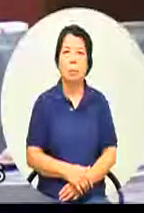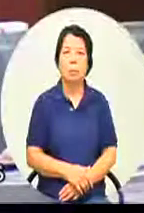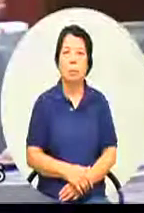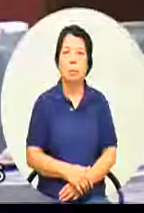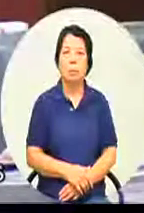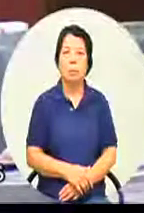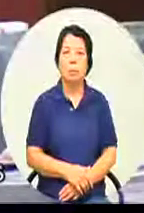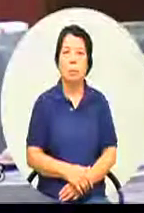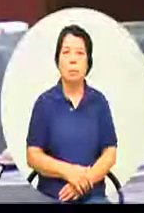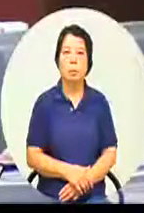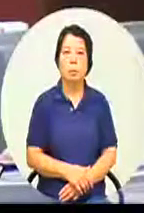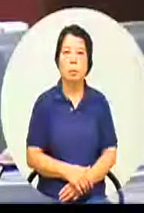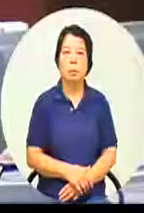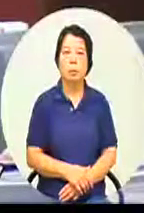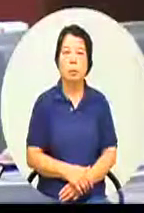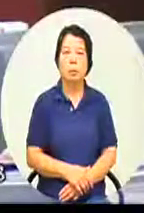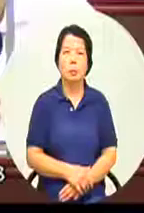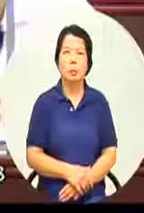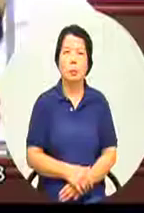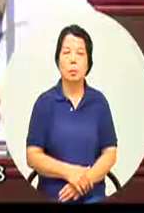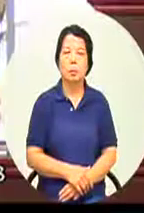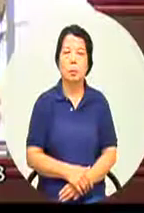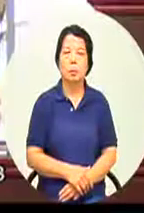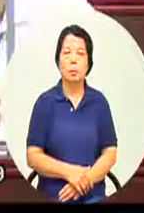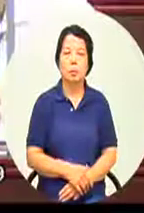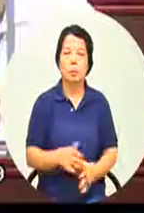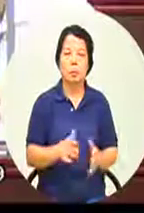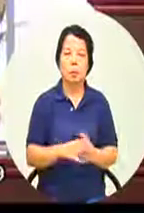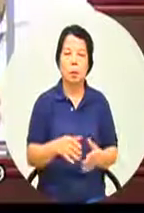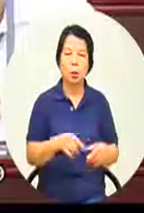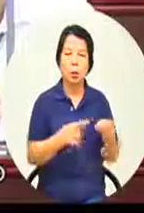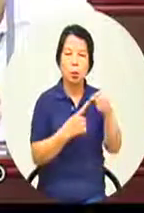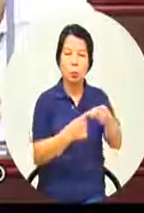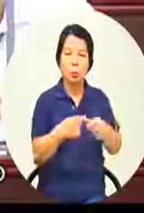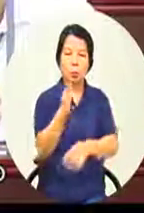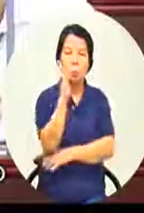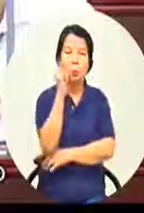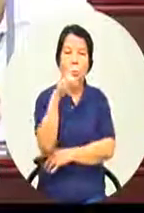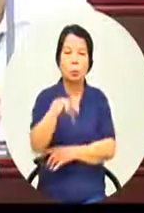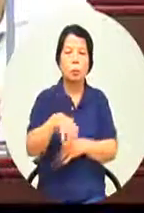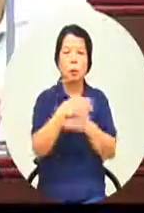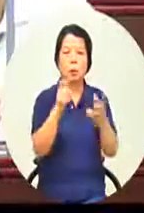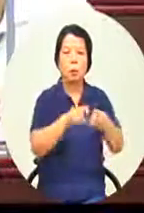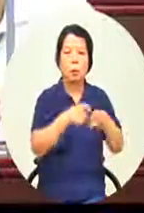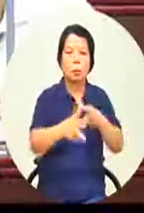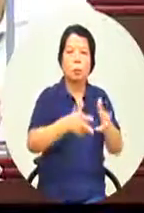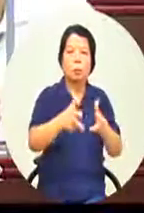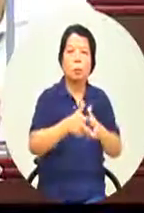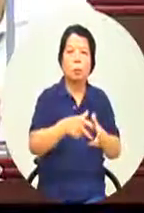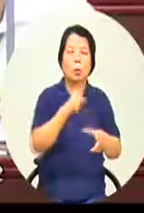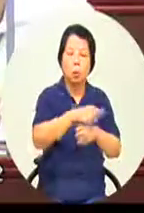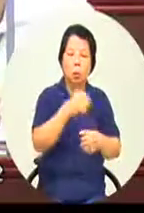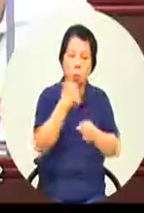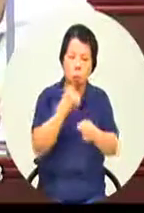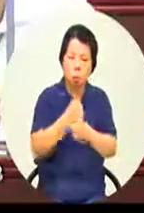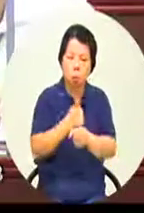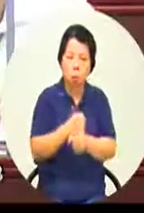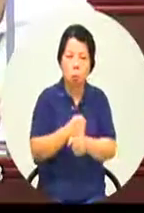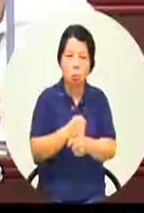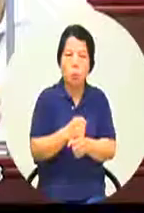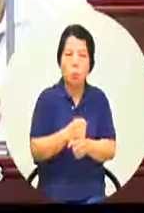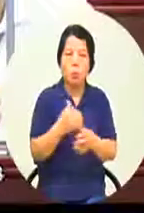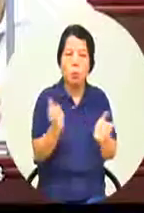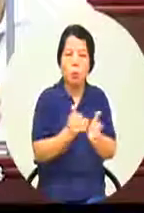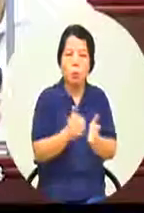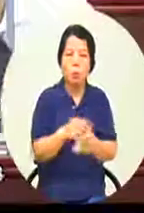哦，对，那个整个候车亭是在工厂里面先铸装，好、哦啊，然后